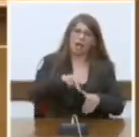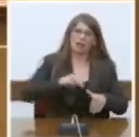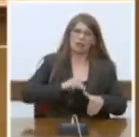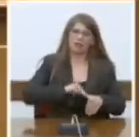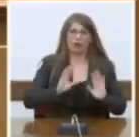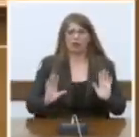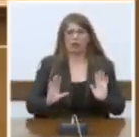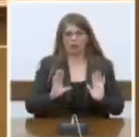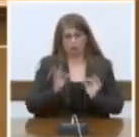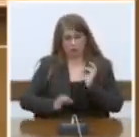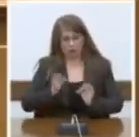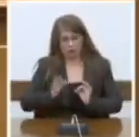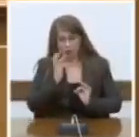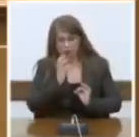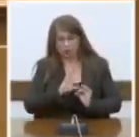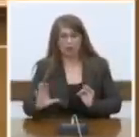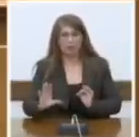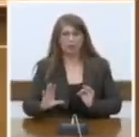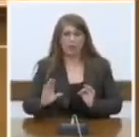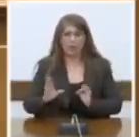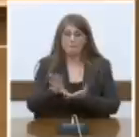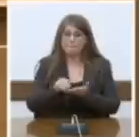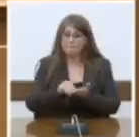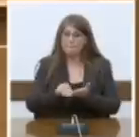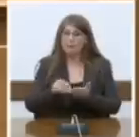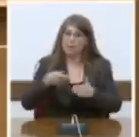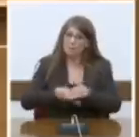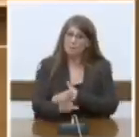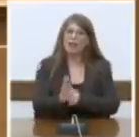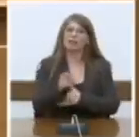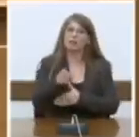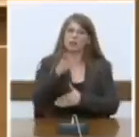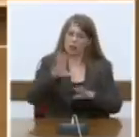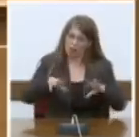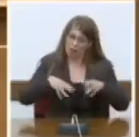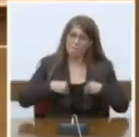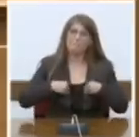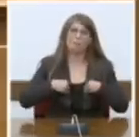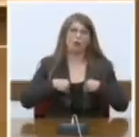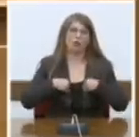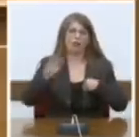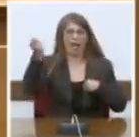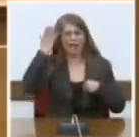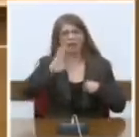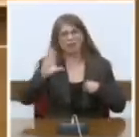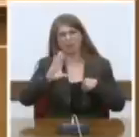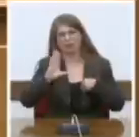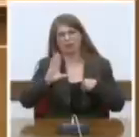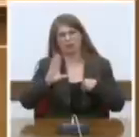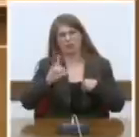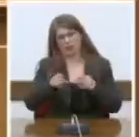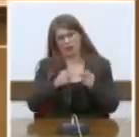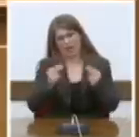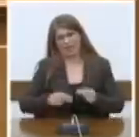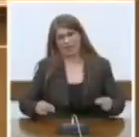σοβαρά. Το Market Pass και το Youth Pass είναι αποδοχή της ακρίβειας, δεν είναι επίλυση της ακρίβειας. Και μάλιστα είναι αποδοχή